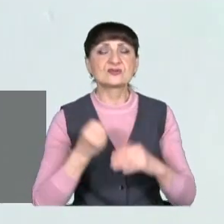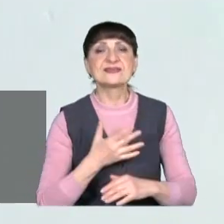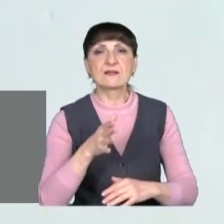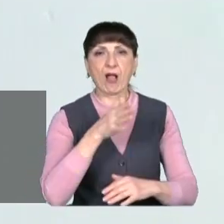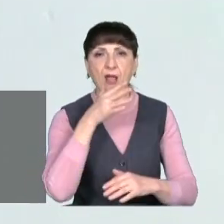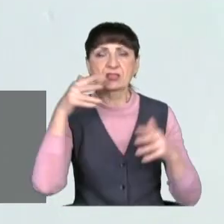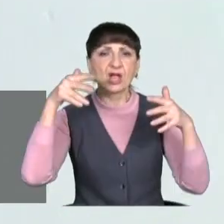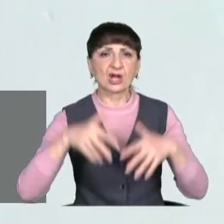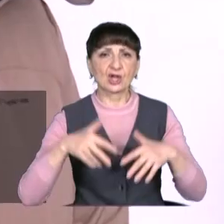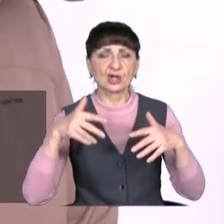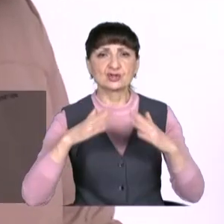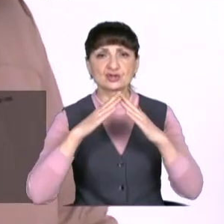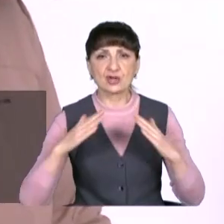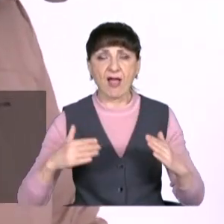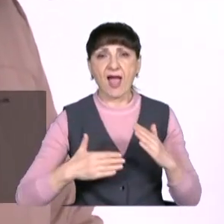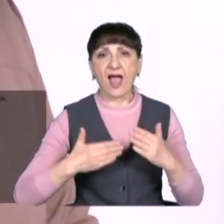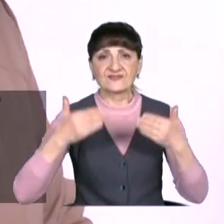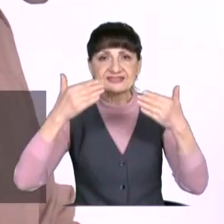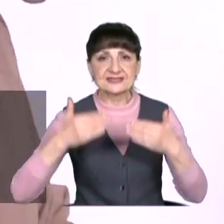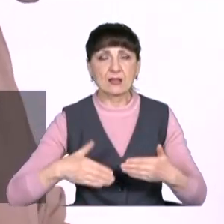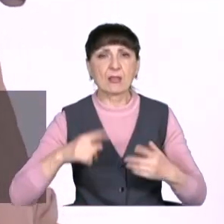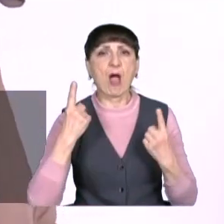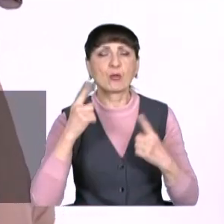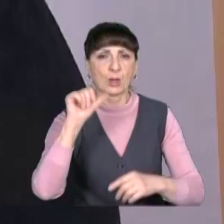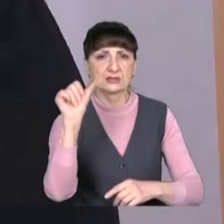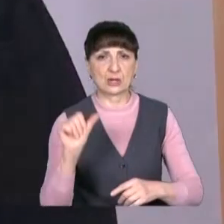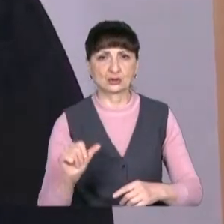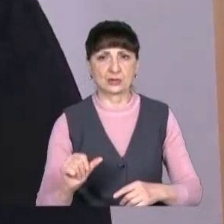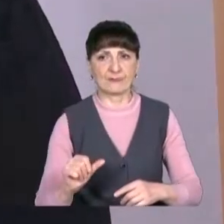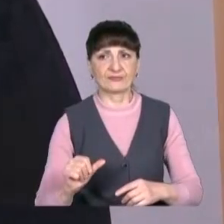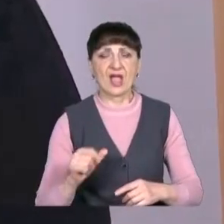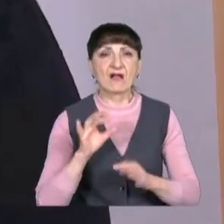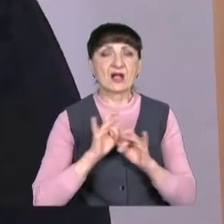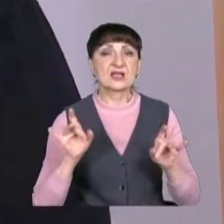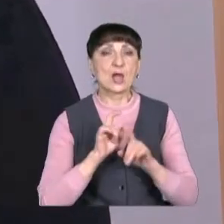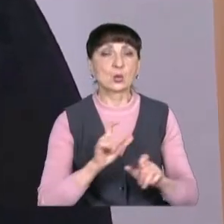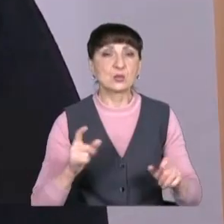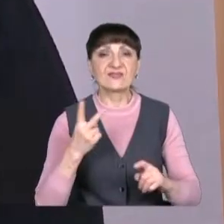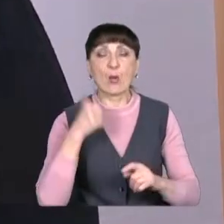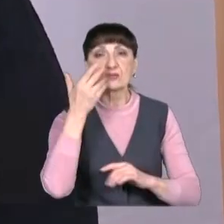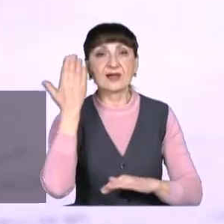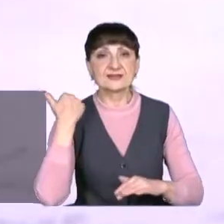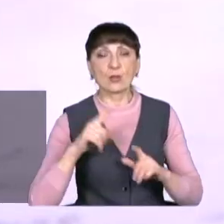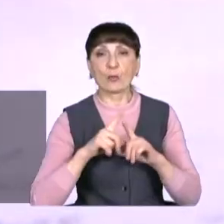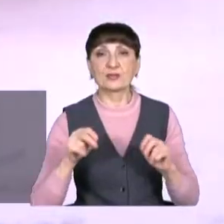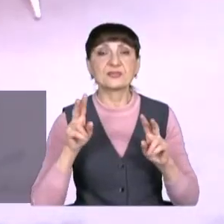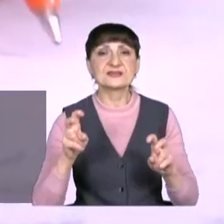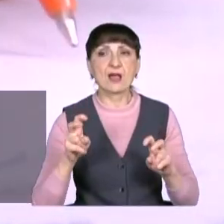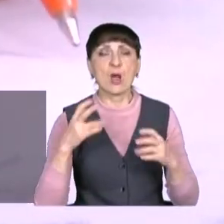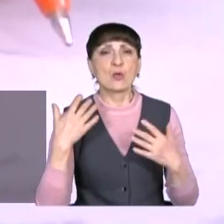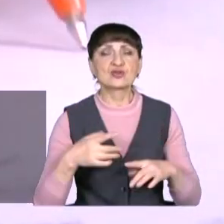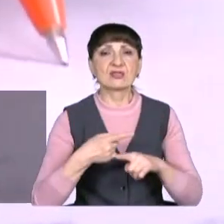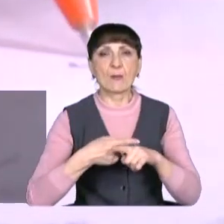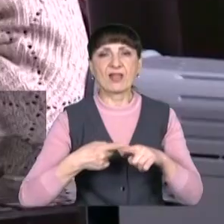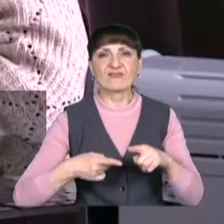лет протекает крыша, а в стенах образовались огромные трещины. Как рассказывают жители, два года назад объект признали почти